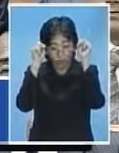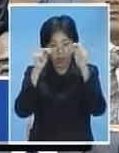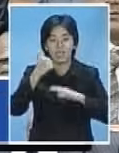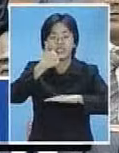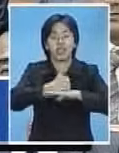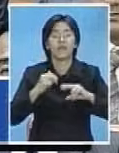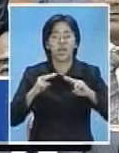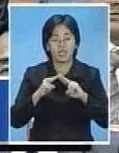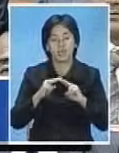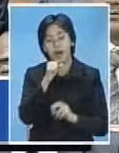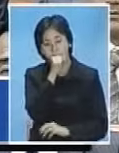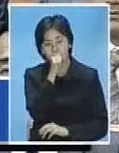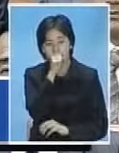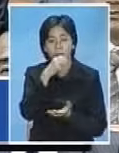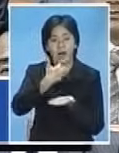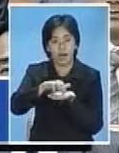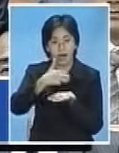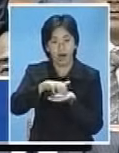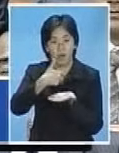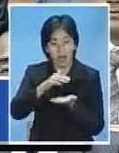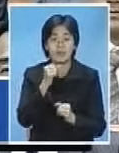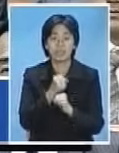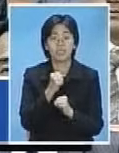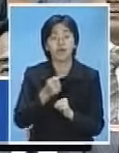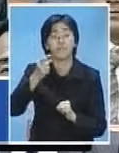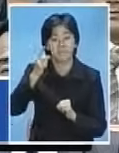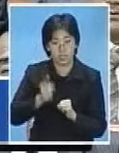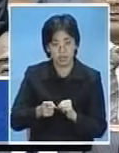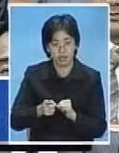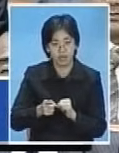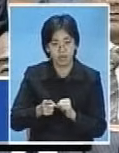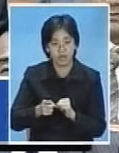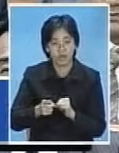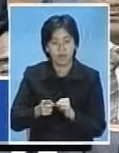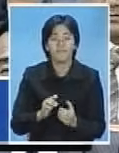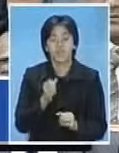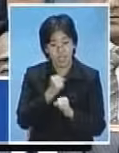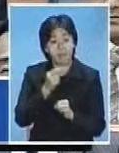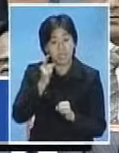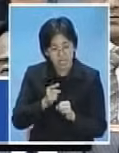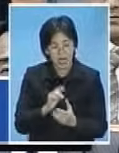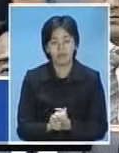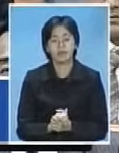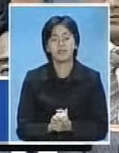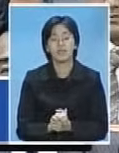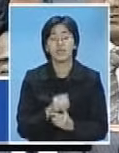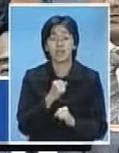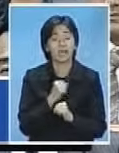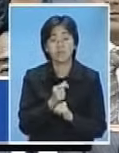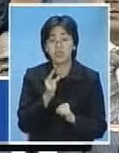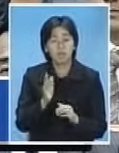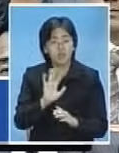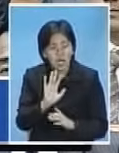ตรีขึ้นมากล่าวถ้าทำได้จริงๆอย่างนั้นไม่รูปหน้าปะจมูกไม่ใช่ว่าคนที่สนับสนุนท่